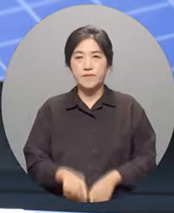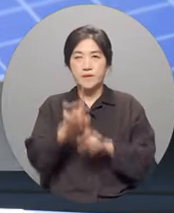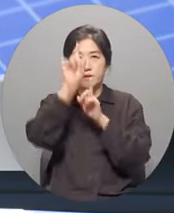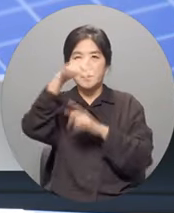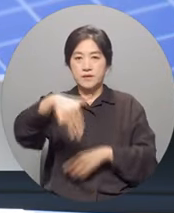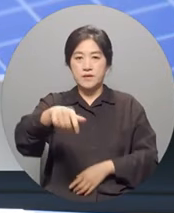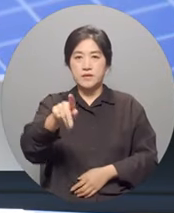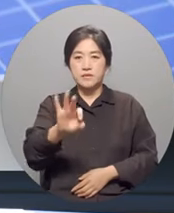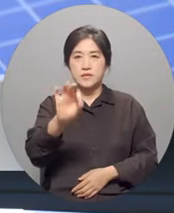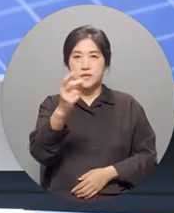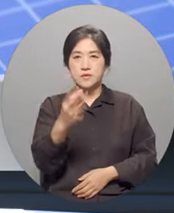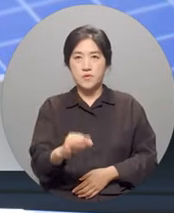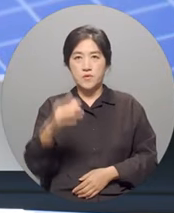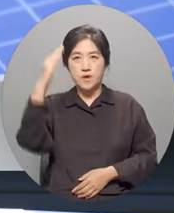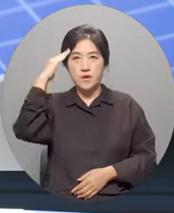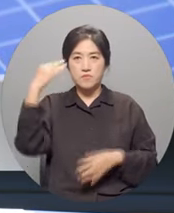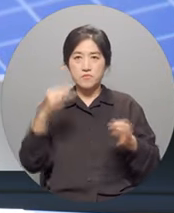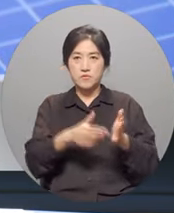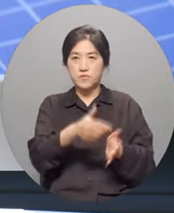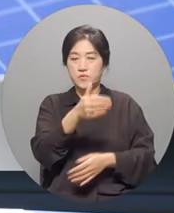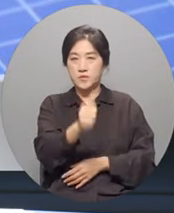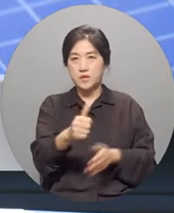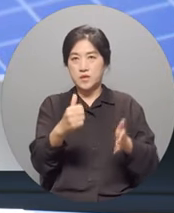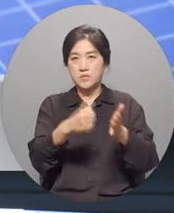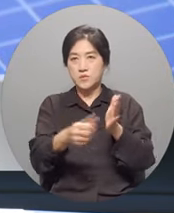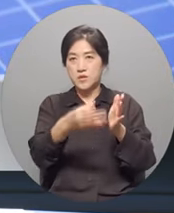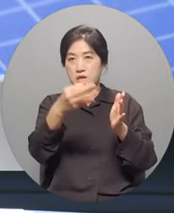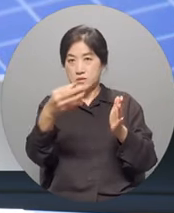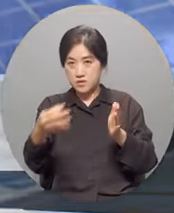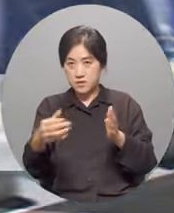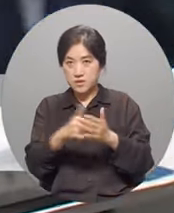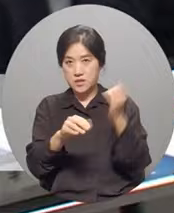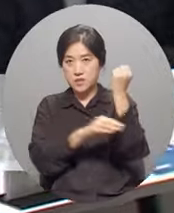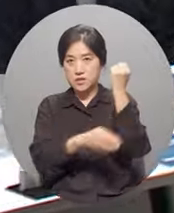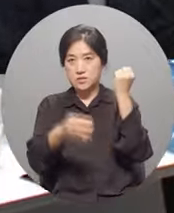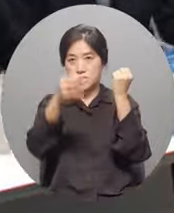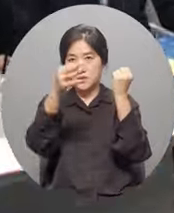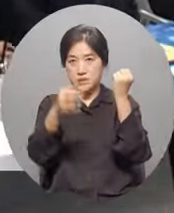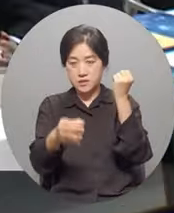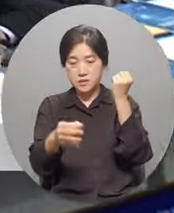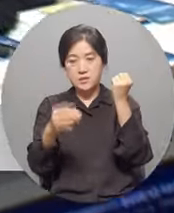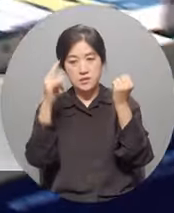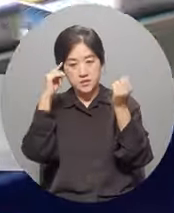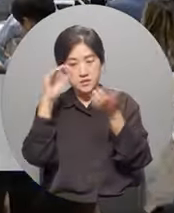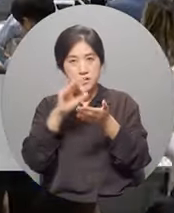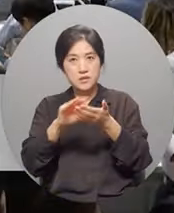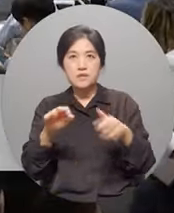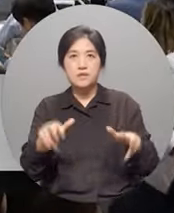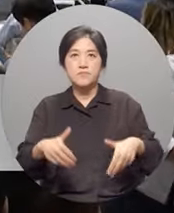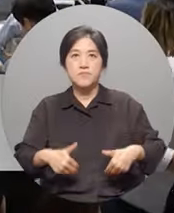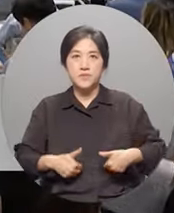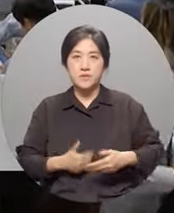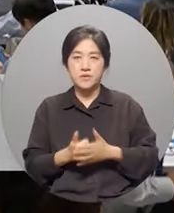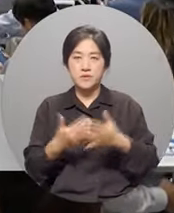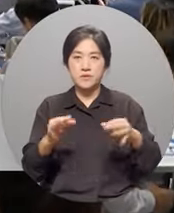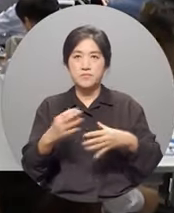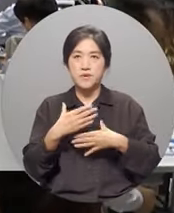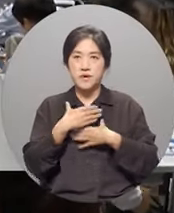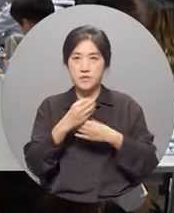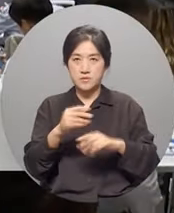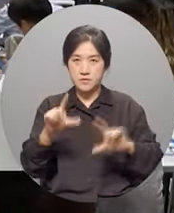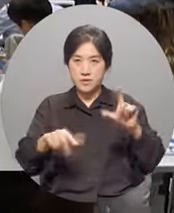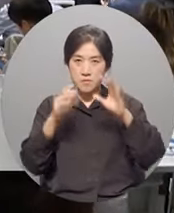이창용 한국은행 총재는 물가 안정 측면에서는 기준 금리 인하를 고려할 시기가 됐다면서 금융 안정 등을